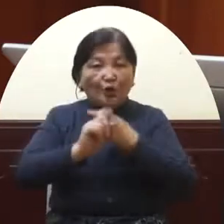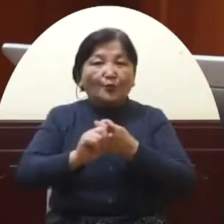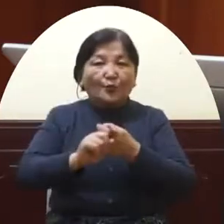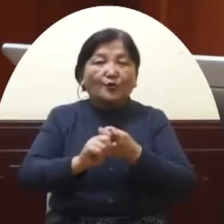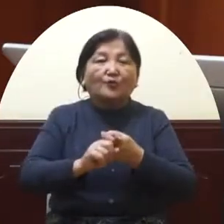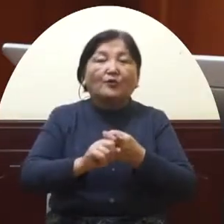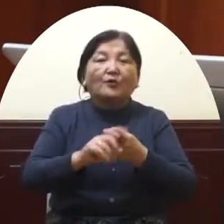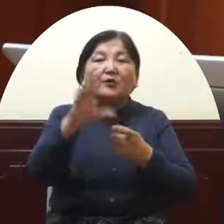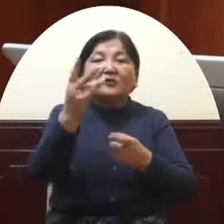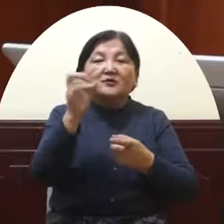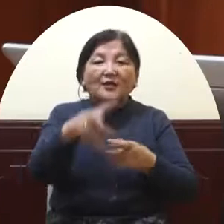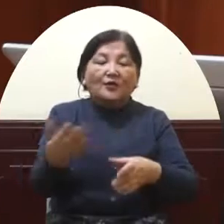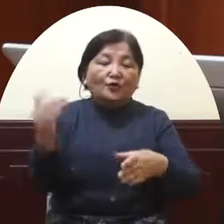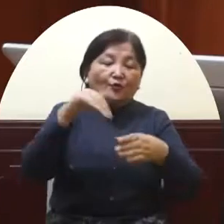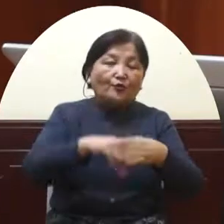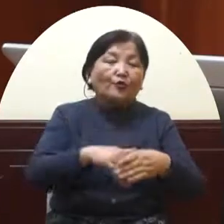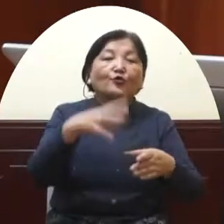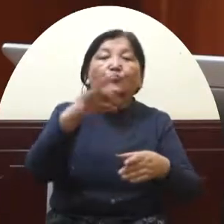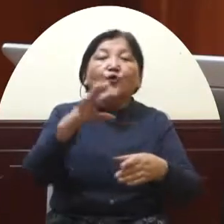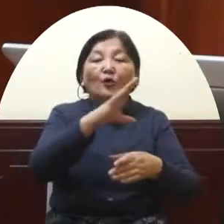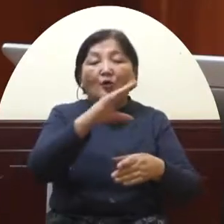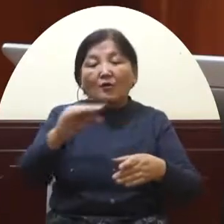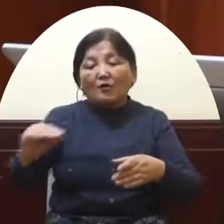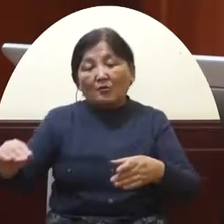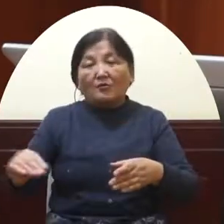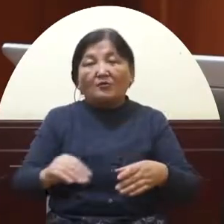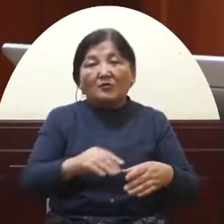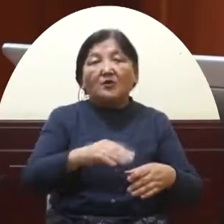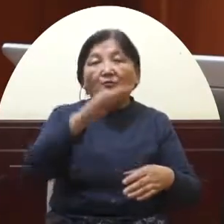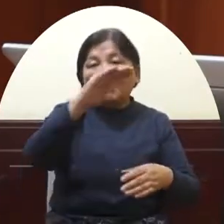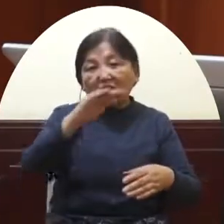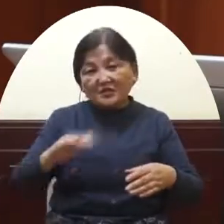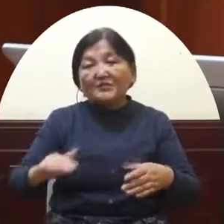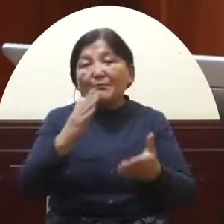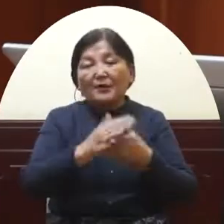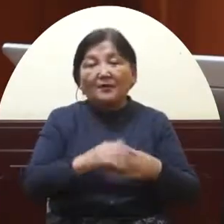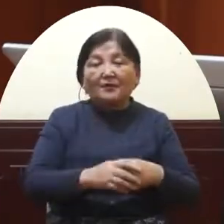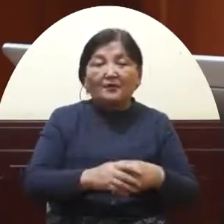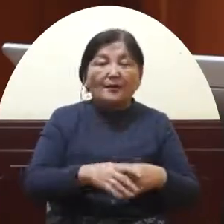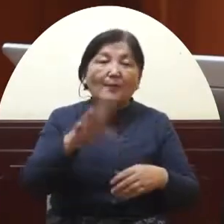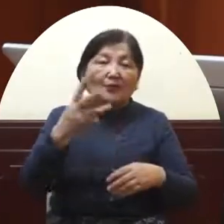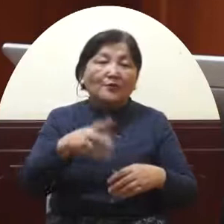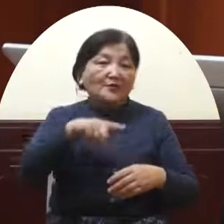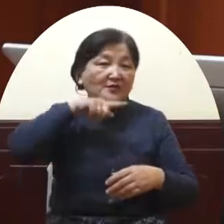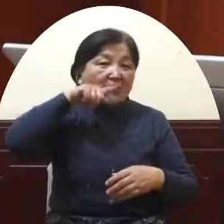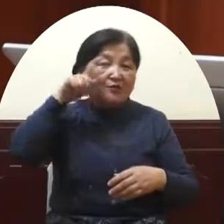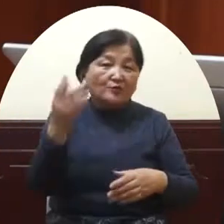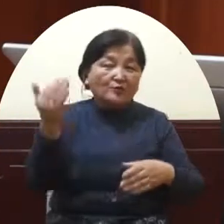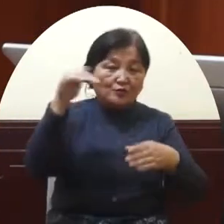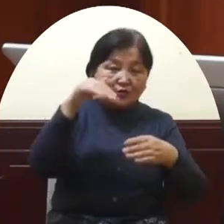Хэрвээ бид нар улс төрийн намуудыг төлөвшүүлж чадах юм бол сонгогчид магадгүй залуучуудын залуу сонгогчдын